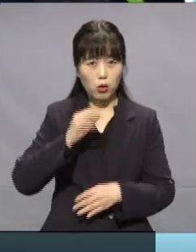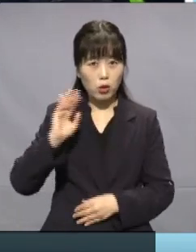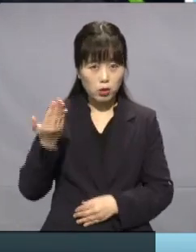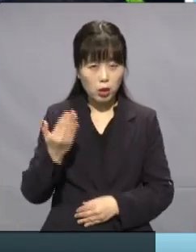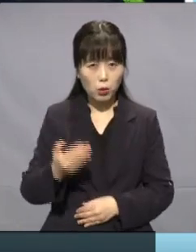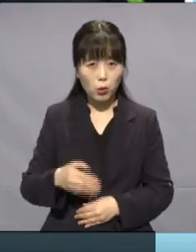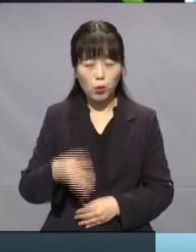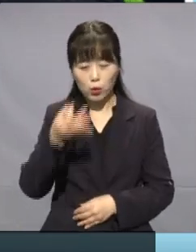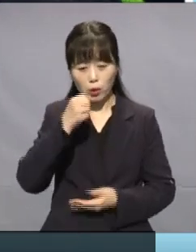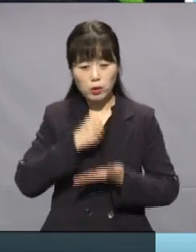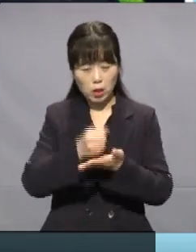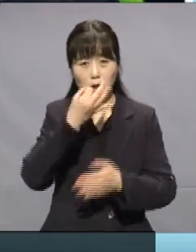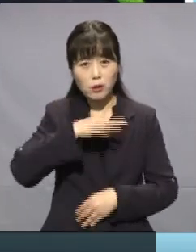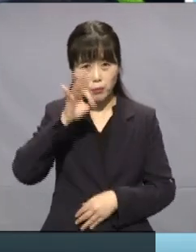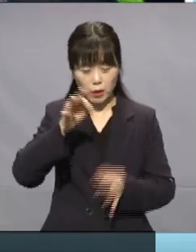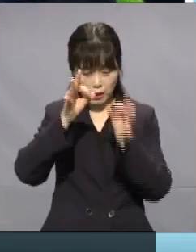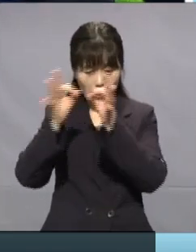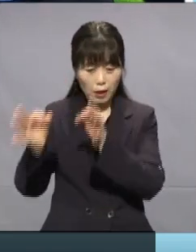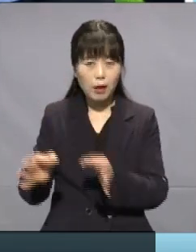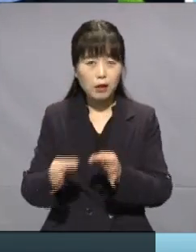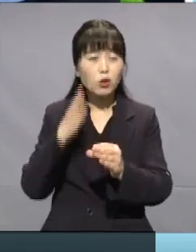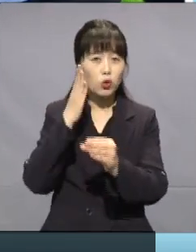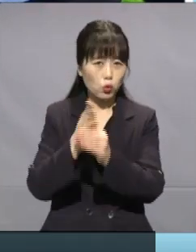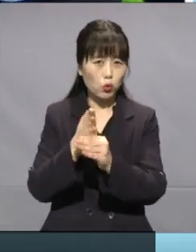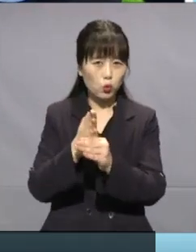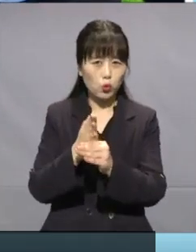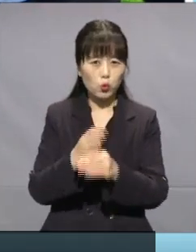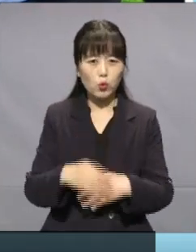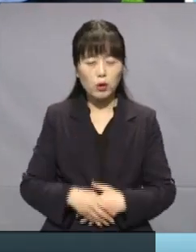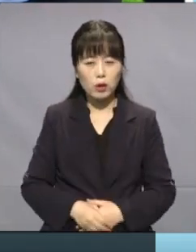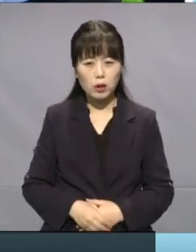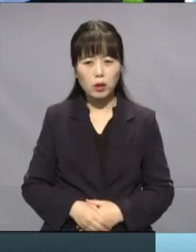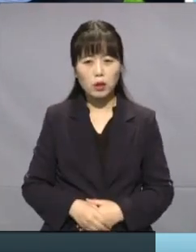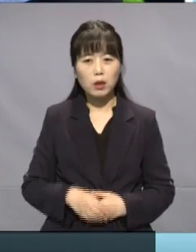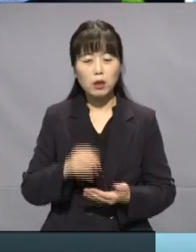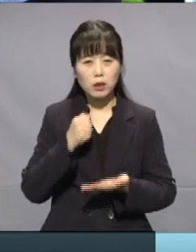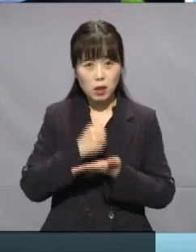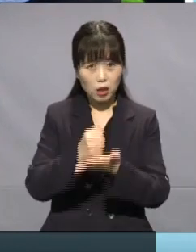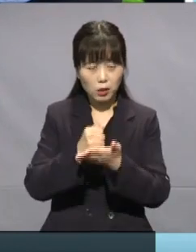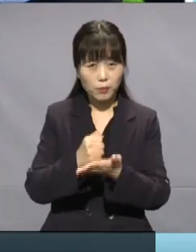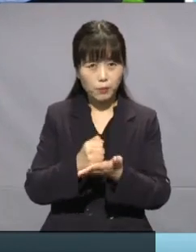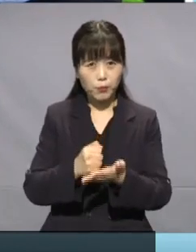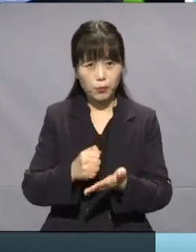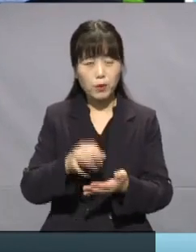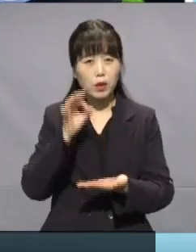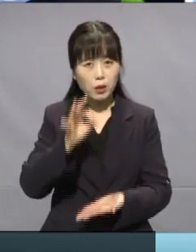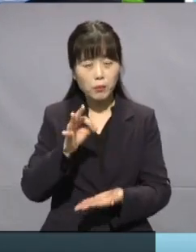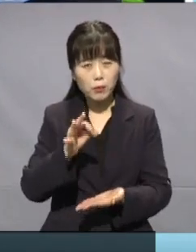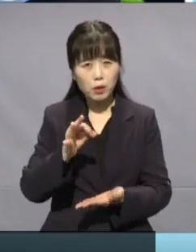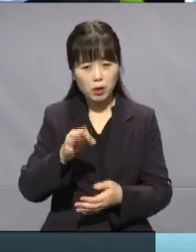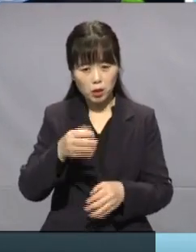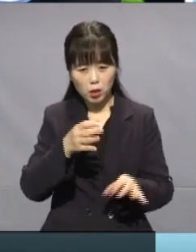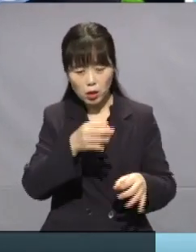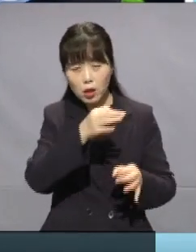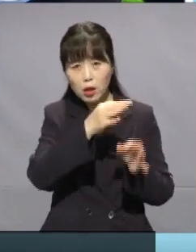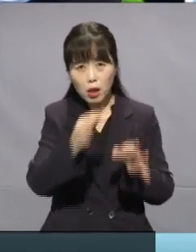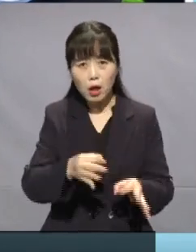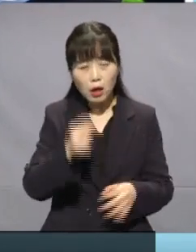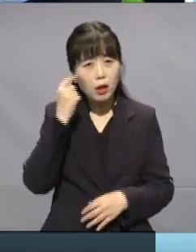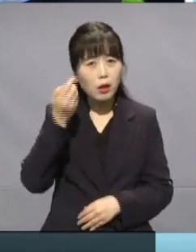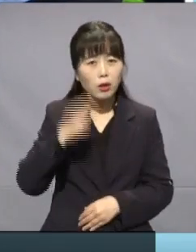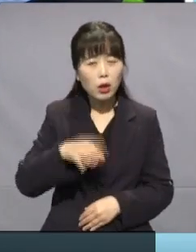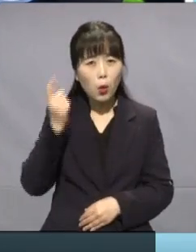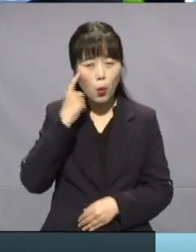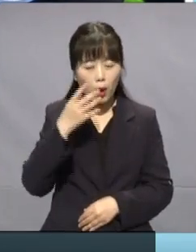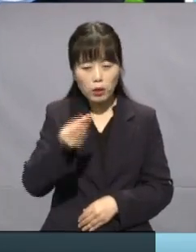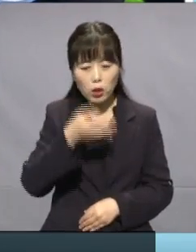예금금도 계속 낮아지지 않지 않습니까 은행들이 낮추고 있지 않습니다 그리고 은행들의 조달 금리가 낮아지고 있는데 왜 대출금리를 이렇게 올라가게 되느냐 하는 문제들